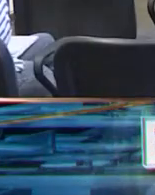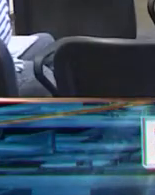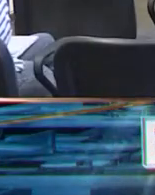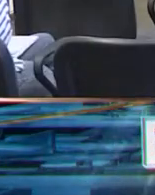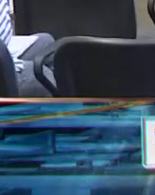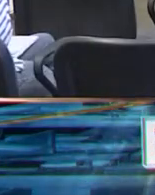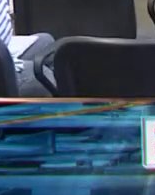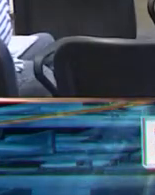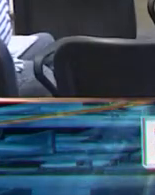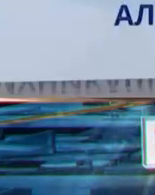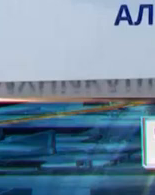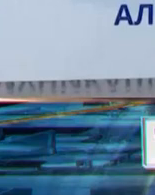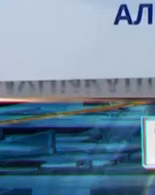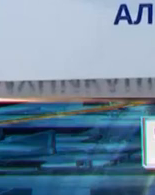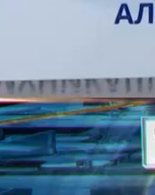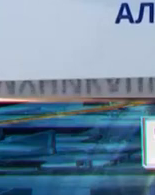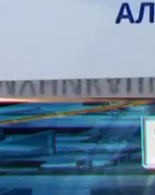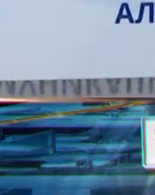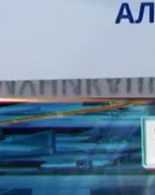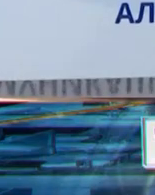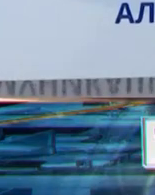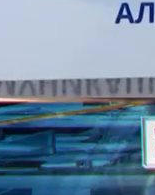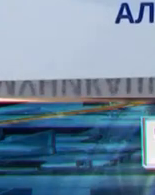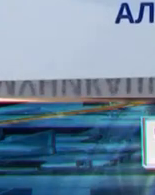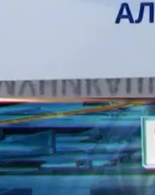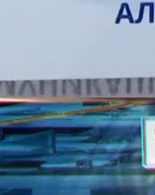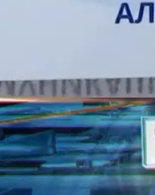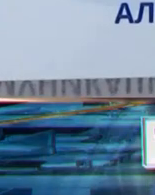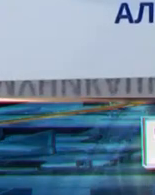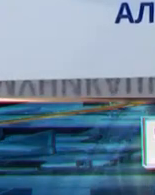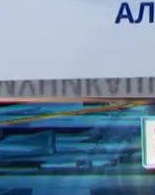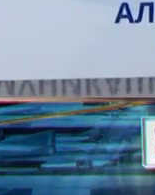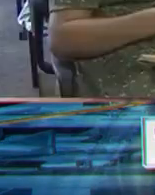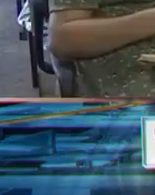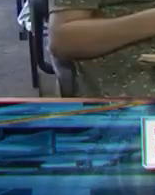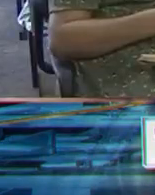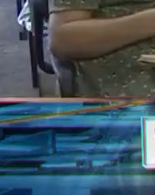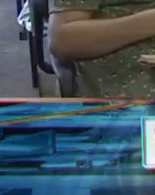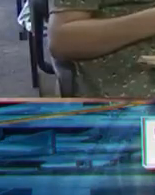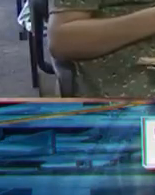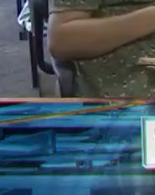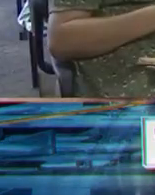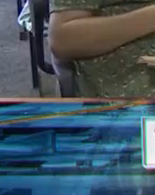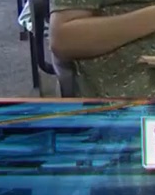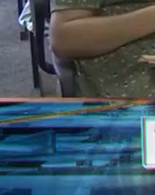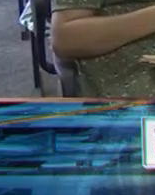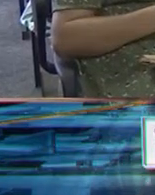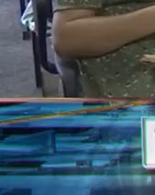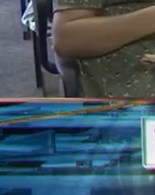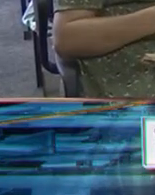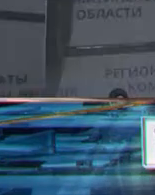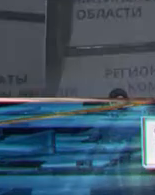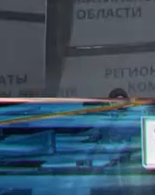Карантин режимін жеңілдетудің кезекті кезеңі Алматы облысында да іске қосылды. Саябақтар, ойын алаңдары, 50 адамға дейін демалыс орындары